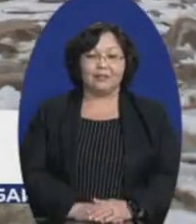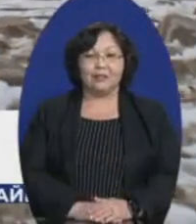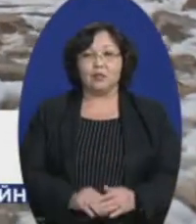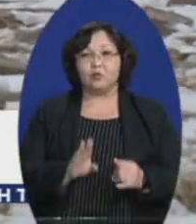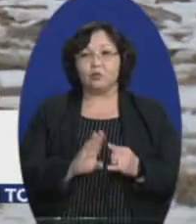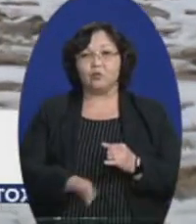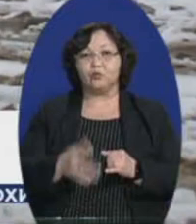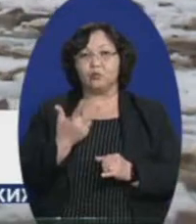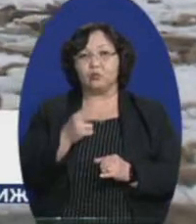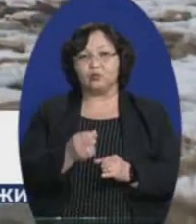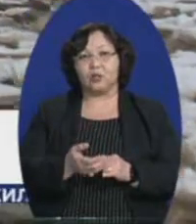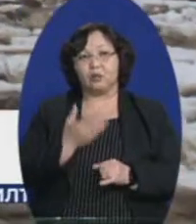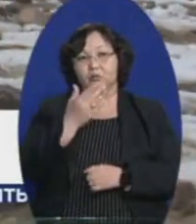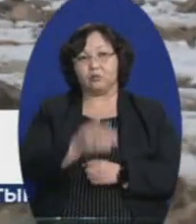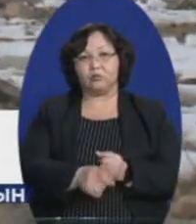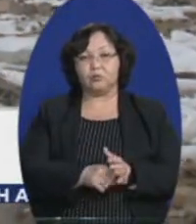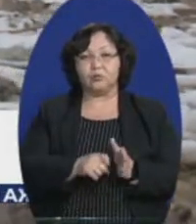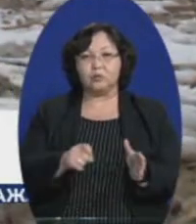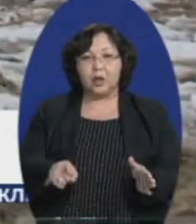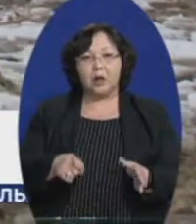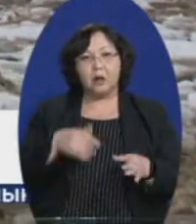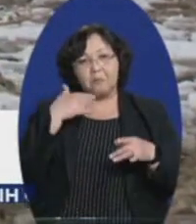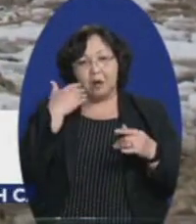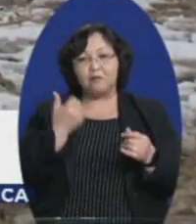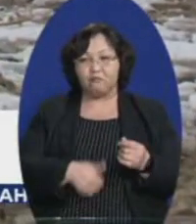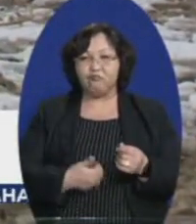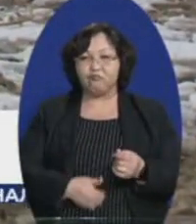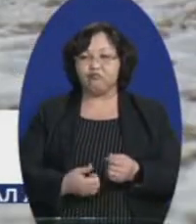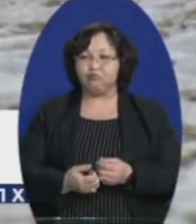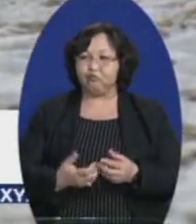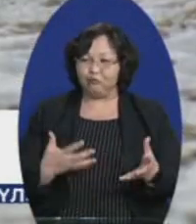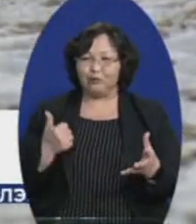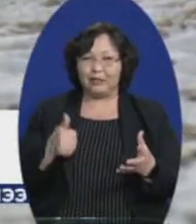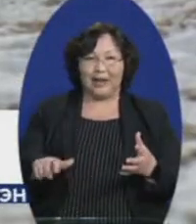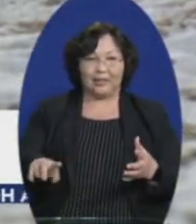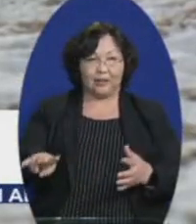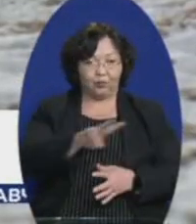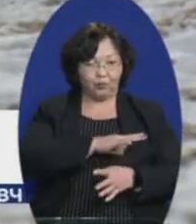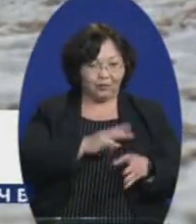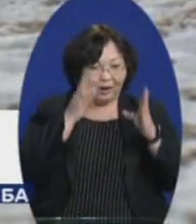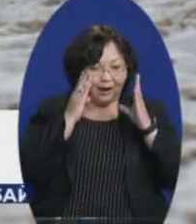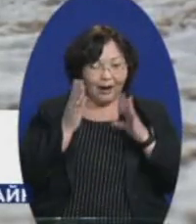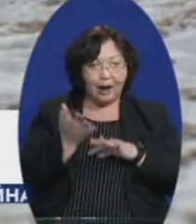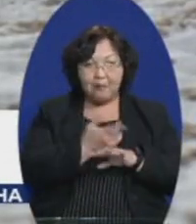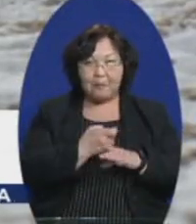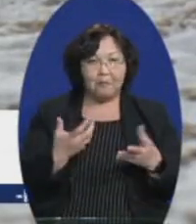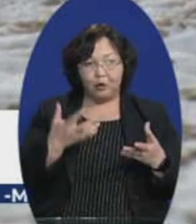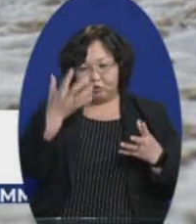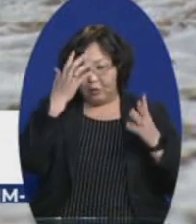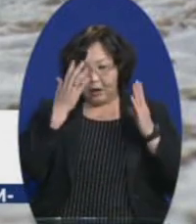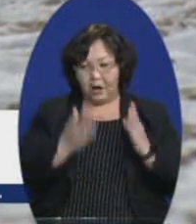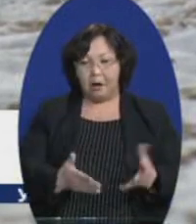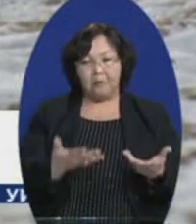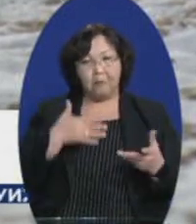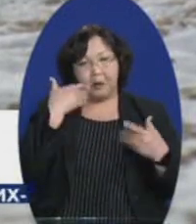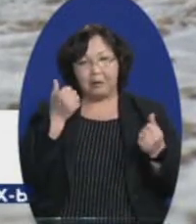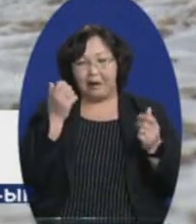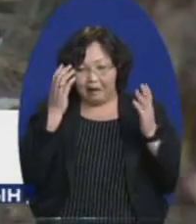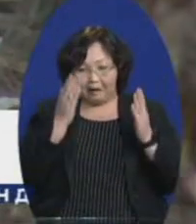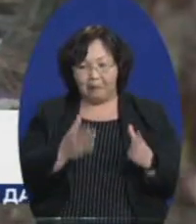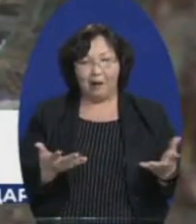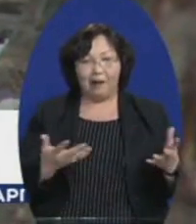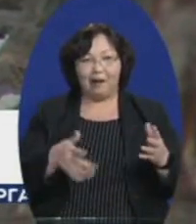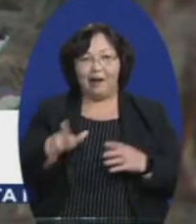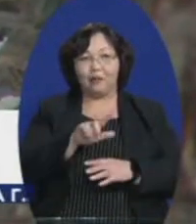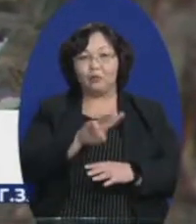Сүүлийн 30 гаруй жил малаа өсөхөд анхаарч ирснээс бэлчээр хамгаалах талаар төрөнч, малчнанч анхаарал хандуулж байгаагүй нь бэлчээр